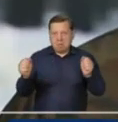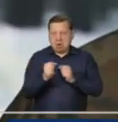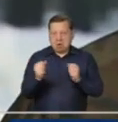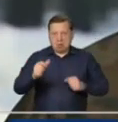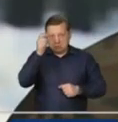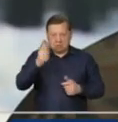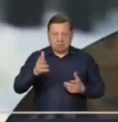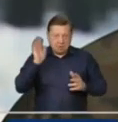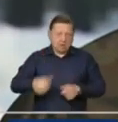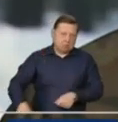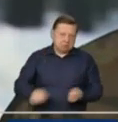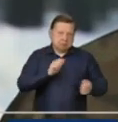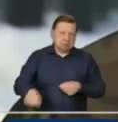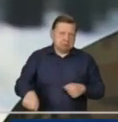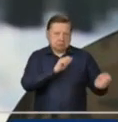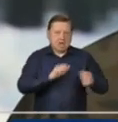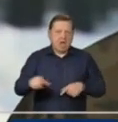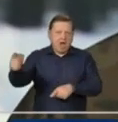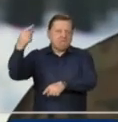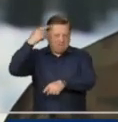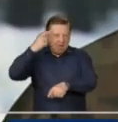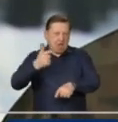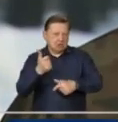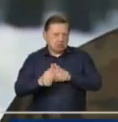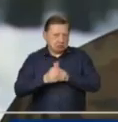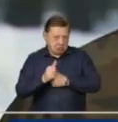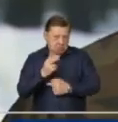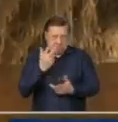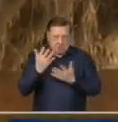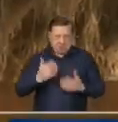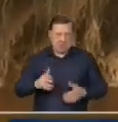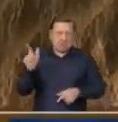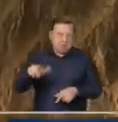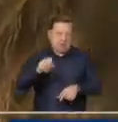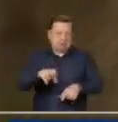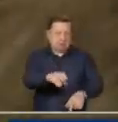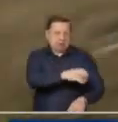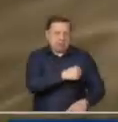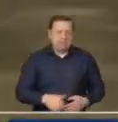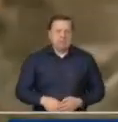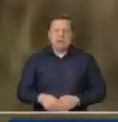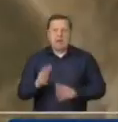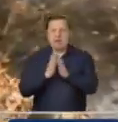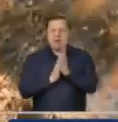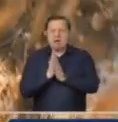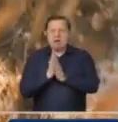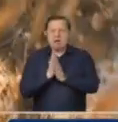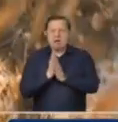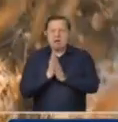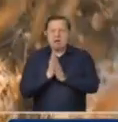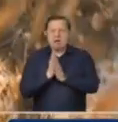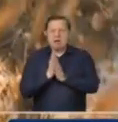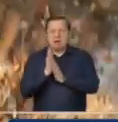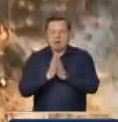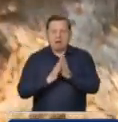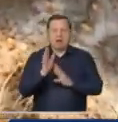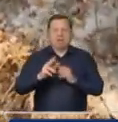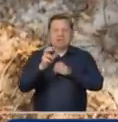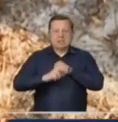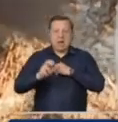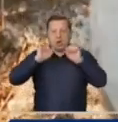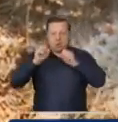ten rzepak. Ta sarna tak naprawdę jakby wiedziała, co się dzieje, stała, zaczęła ten rzepak jeść. Leśnicy podrzucają też do paśników siano i